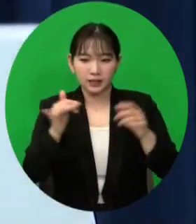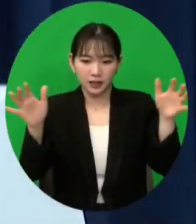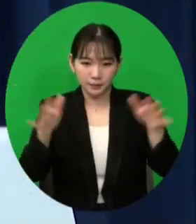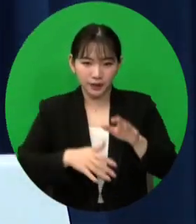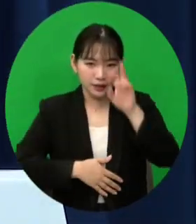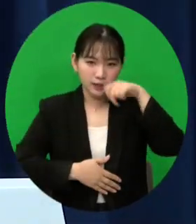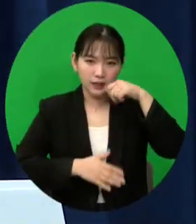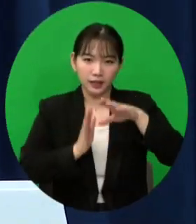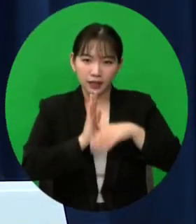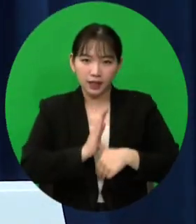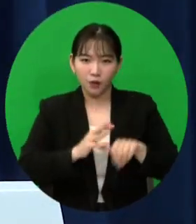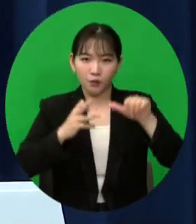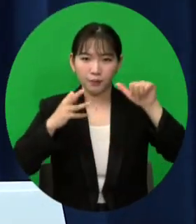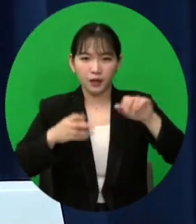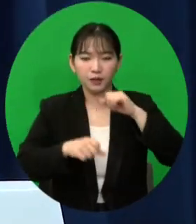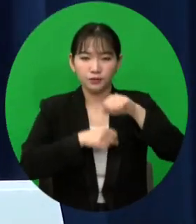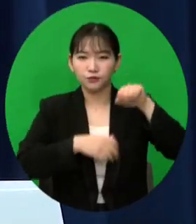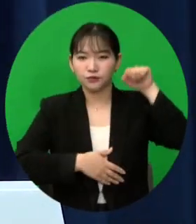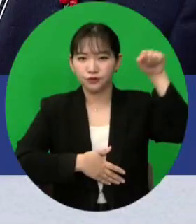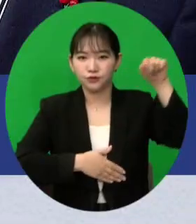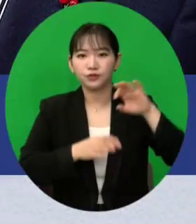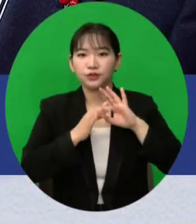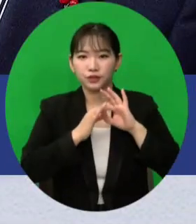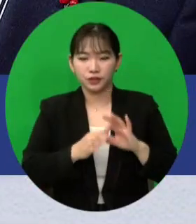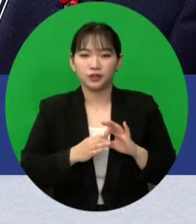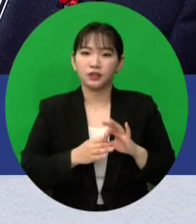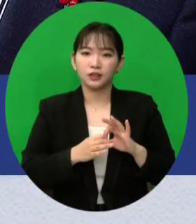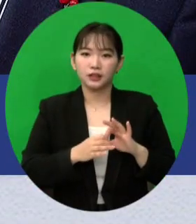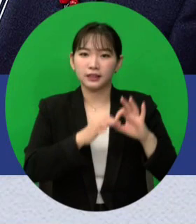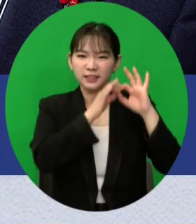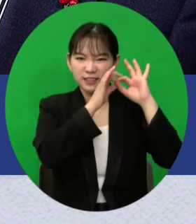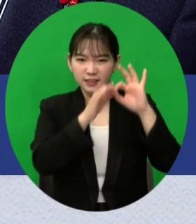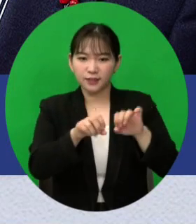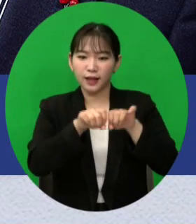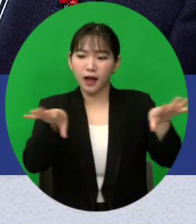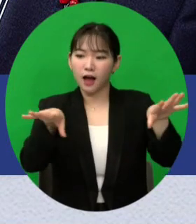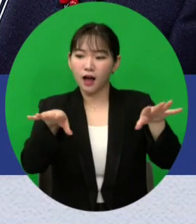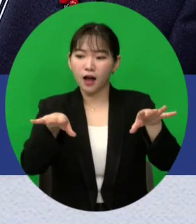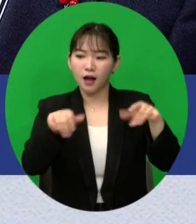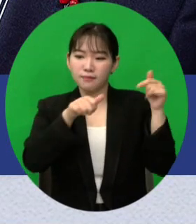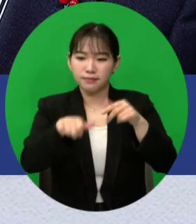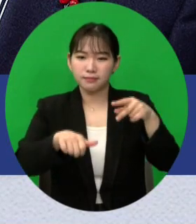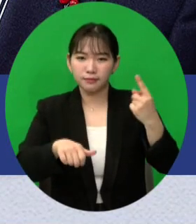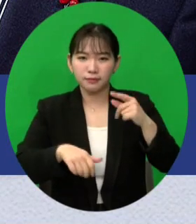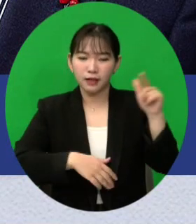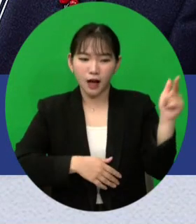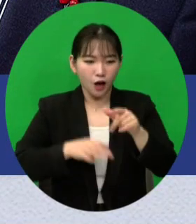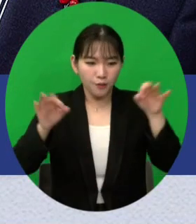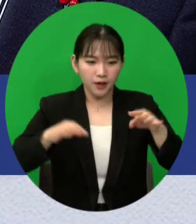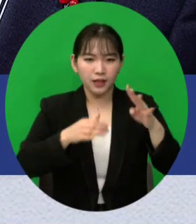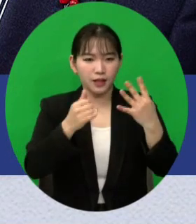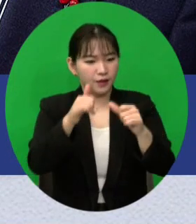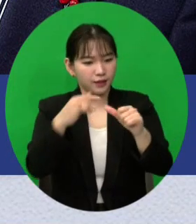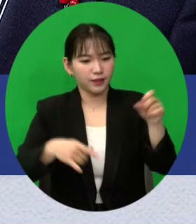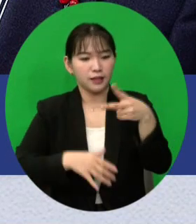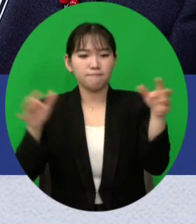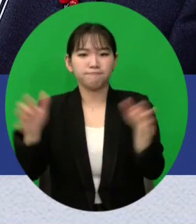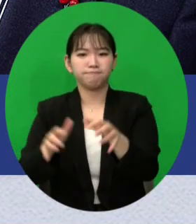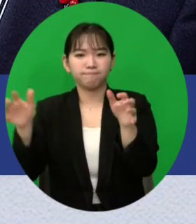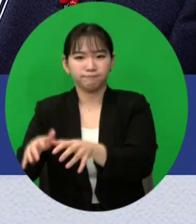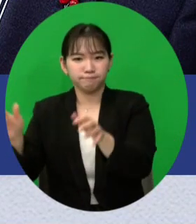오찬 자리에서 5.18 민주화운동과 관련해 계속 해산시켜도 하룻밤 사이 너댓 번이나 다시